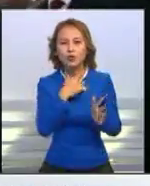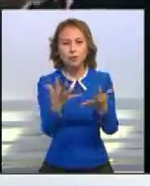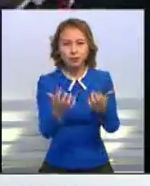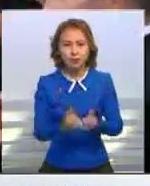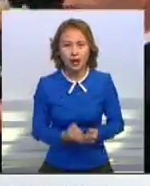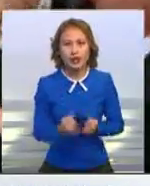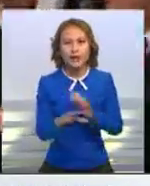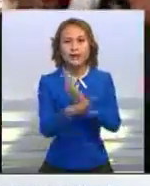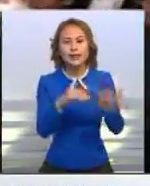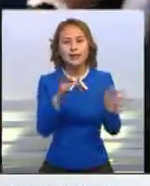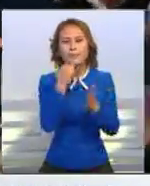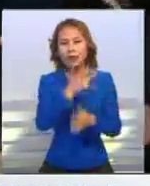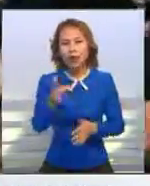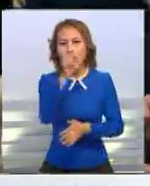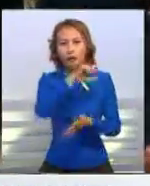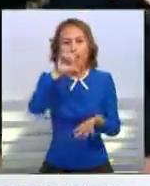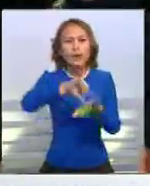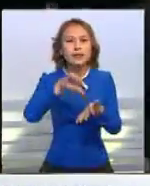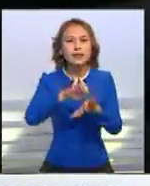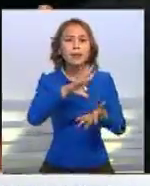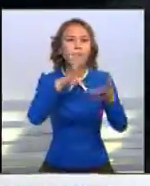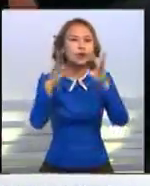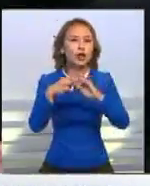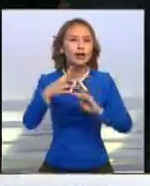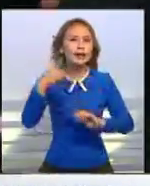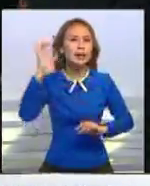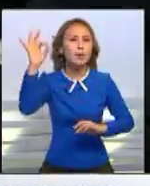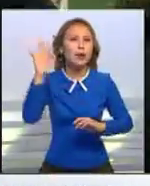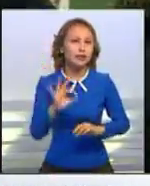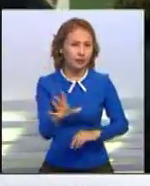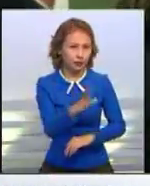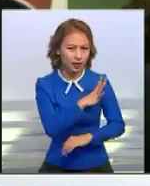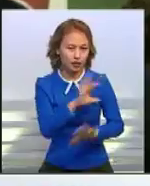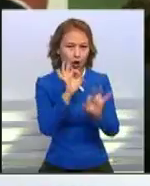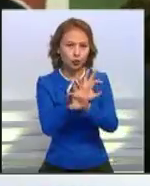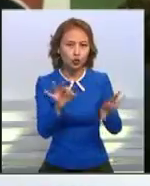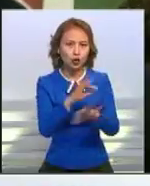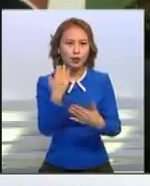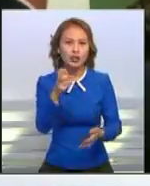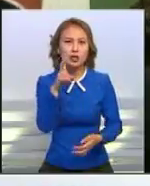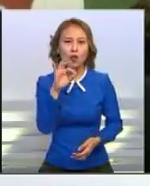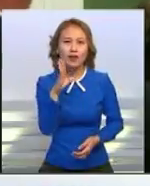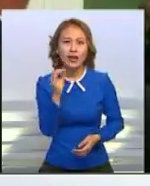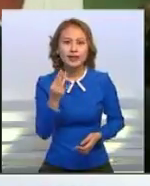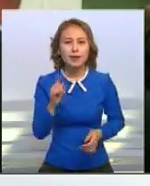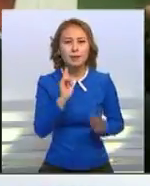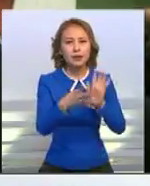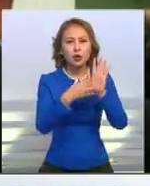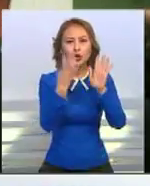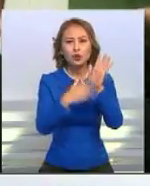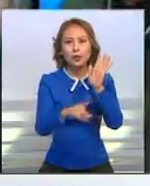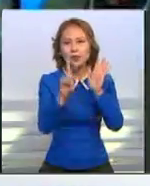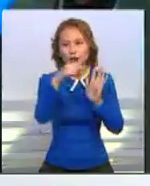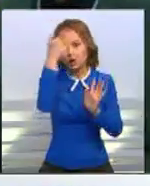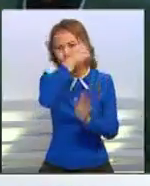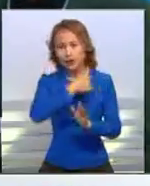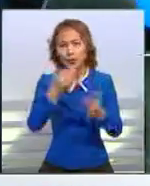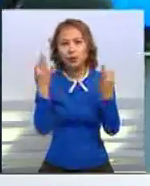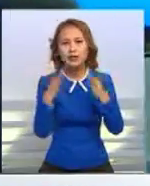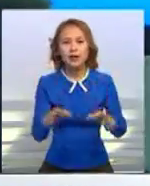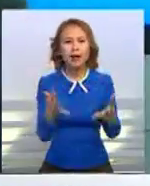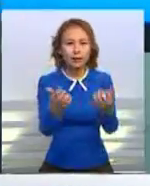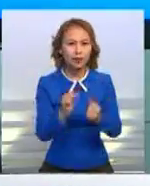болды. Саяси додаға қатысушылардың саны 42% құрады. Сарапшылардың айтуынша, бұл Словения 1991